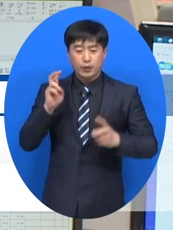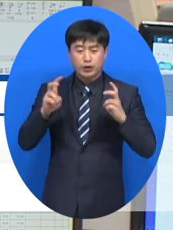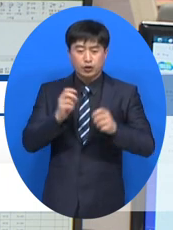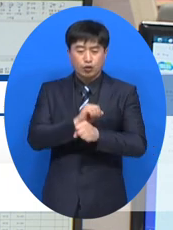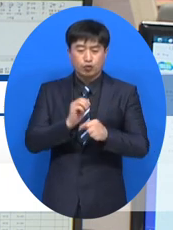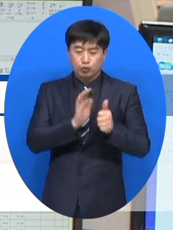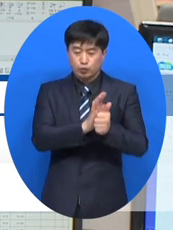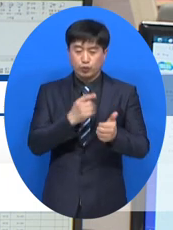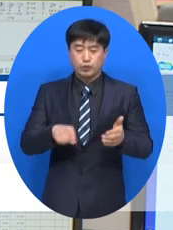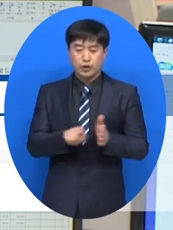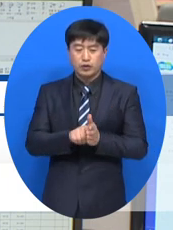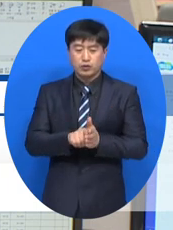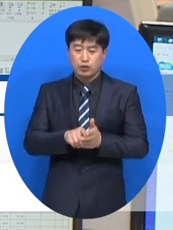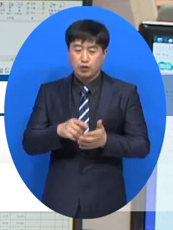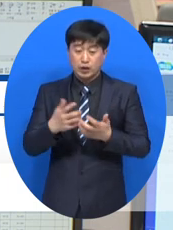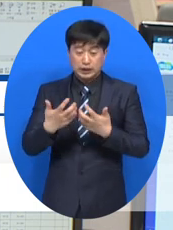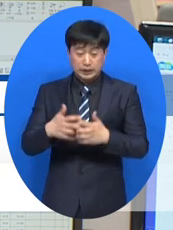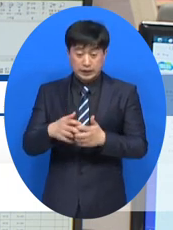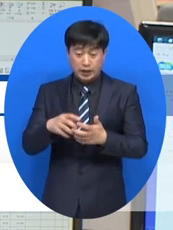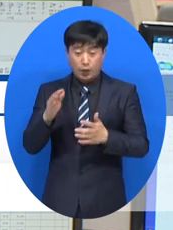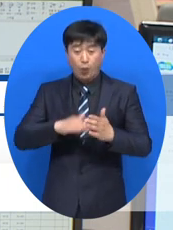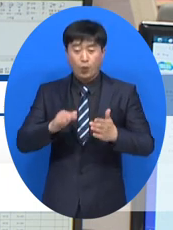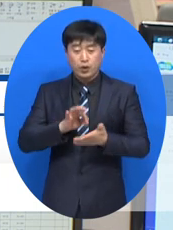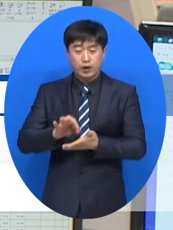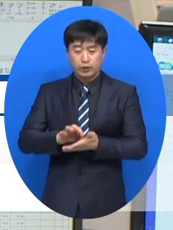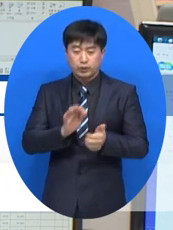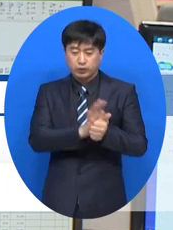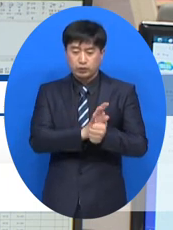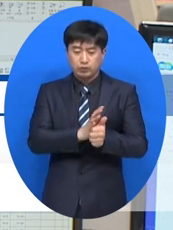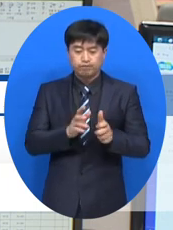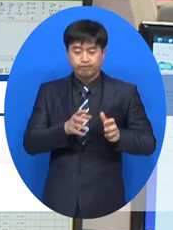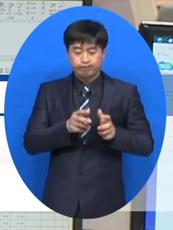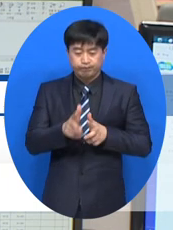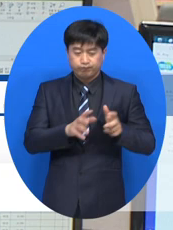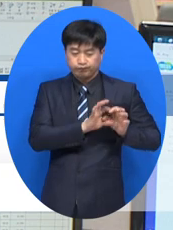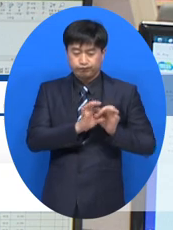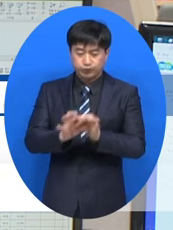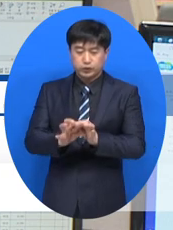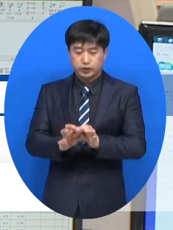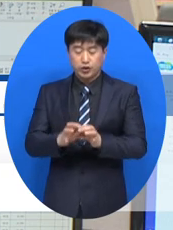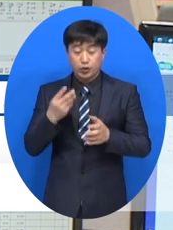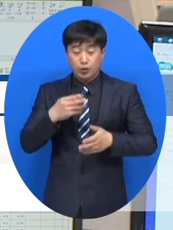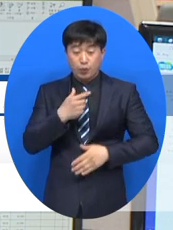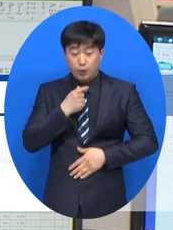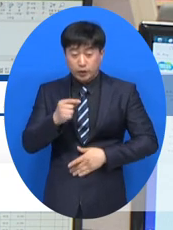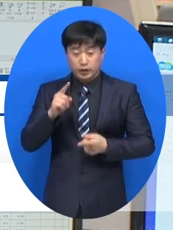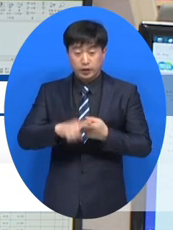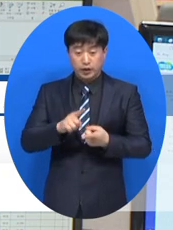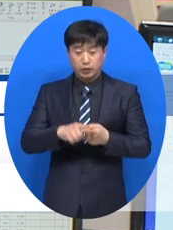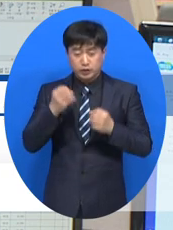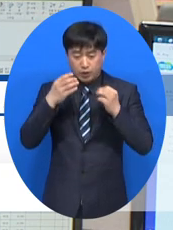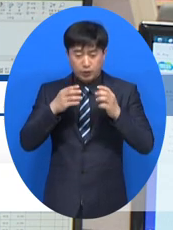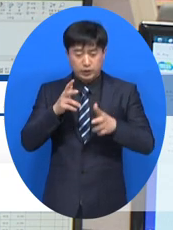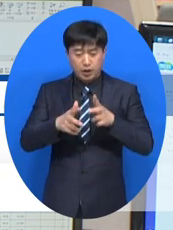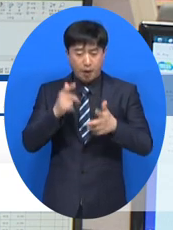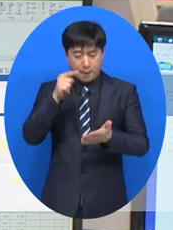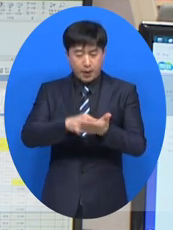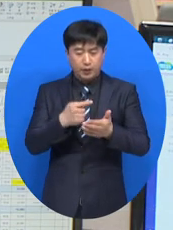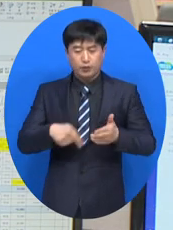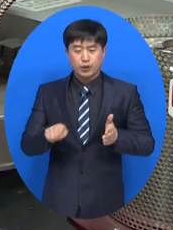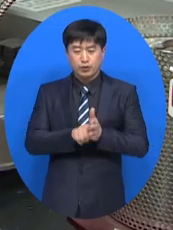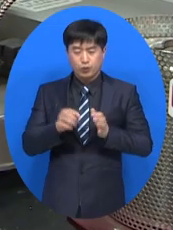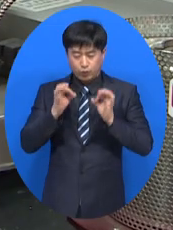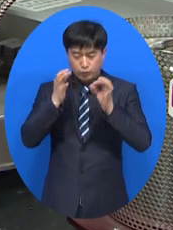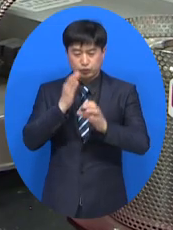위해 연구 장비 공동 활용 지원 등의 사업을 지속적으로 추진하며 기업의 니즈에 맞는 신규사업 발굴을 위해 노력해 나갈